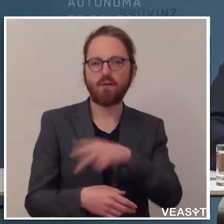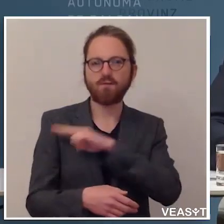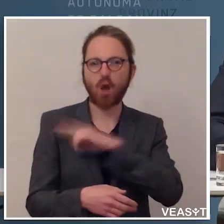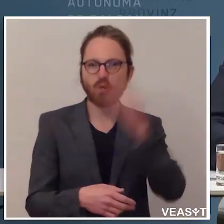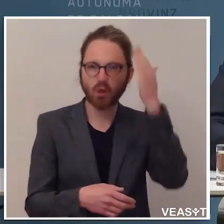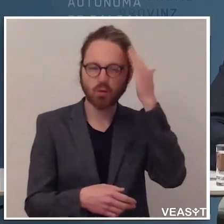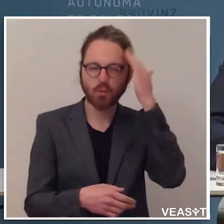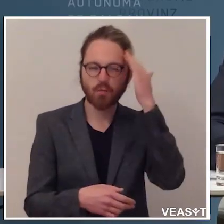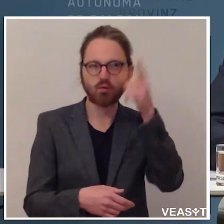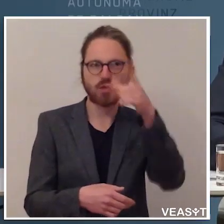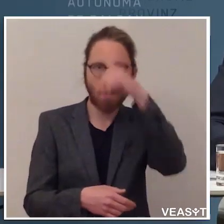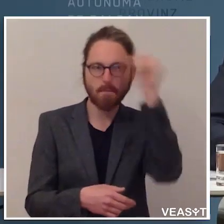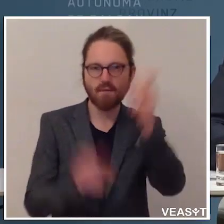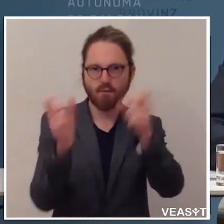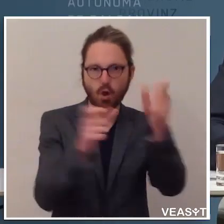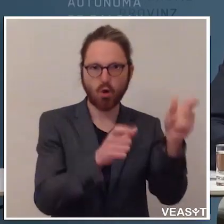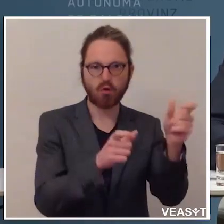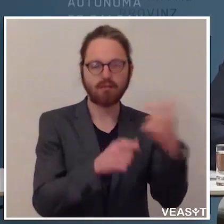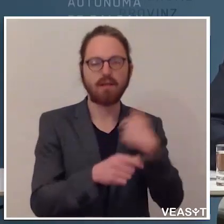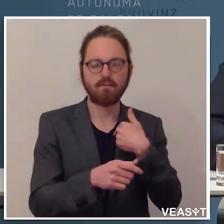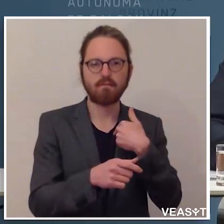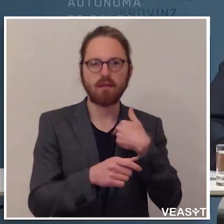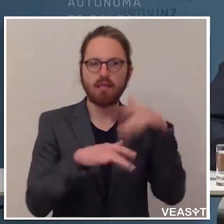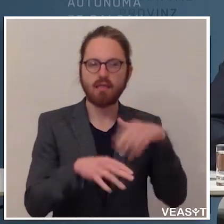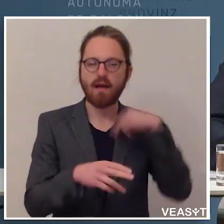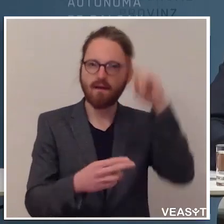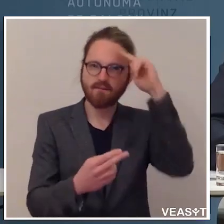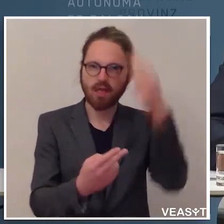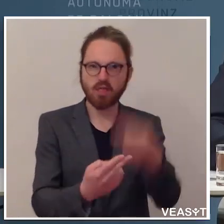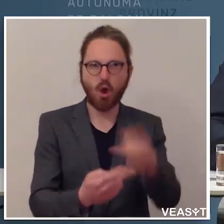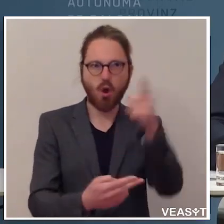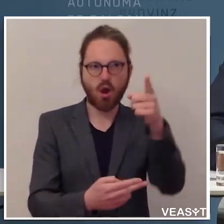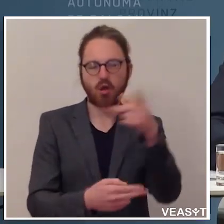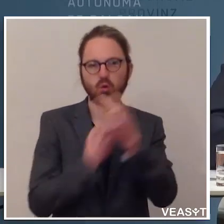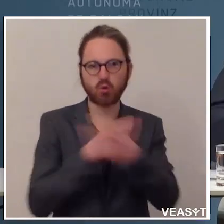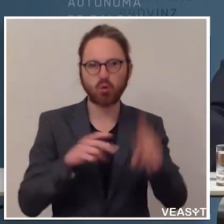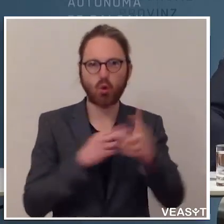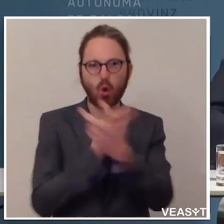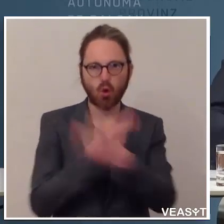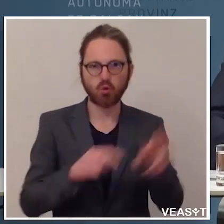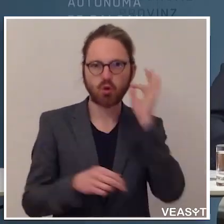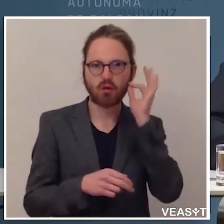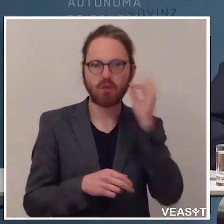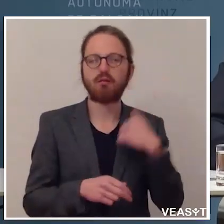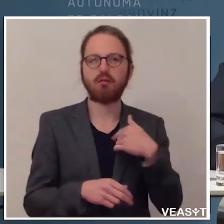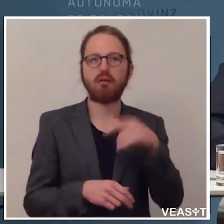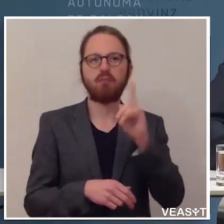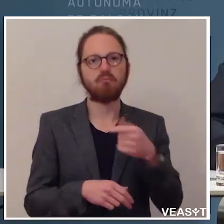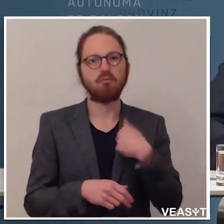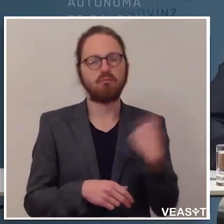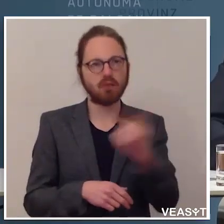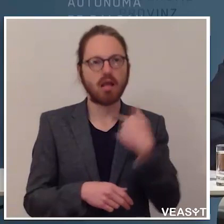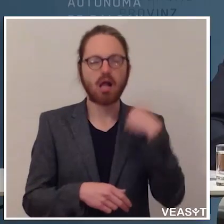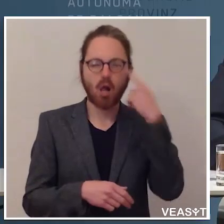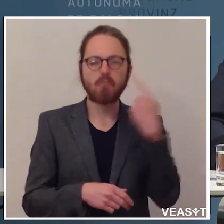der Bevölkerung aufbaut. Wir vertrauen den Südtirolerinnen und Südtirolern. Wir trauen es unserer Gemeinschaft zu,